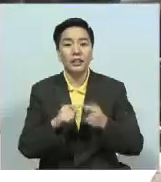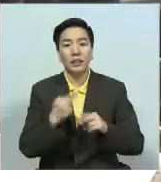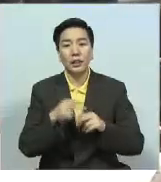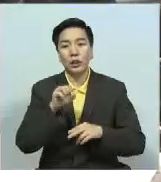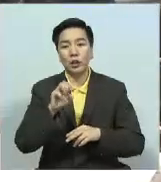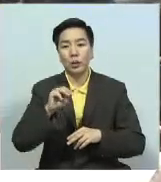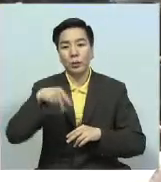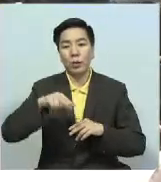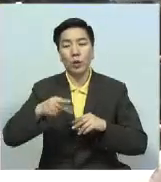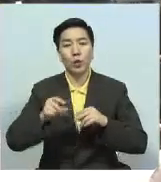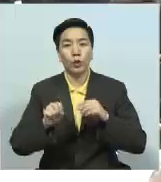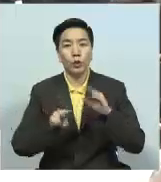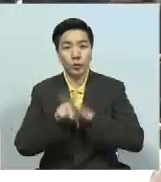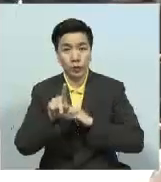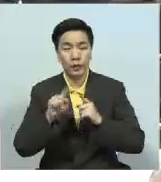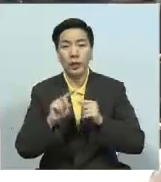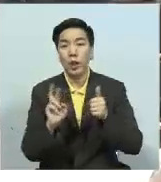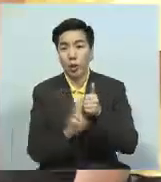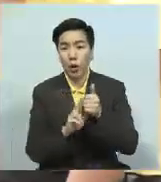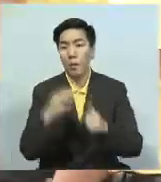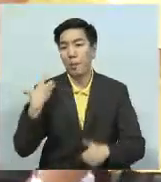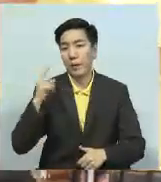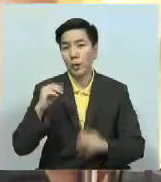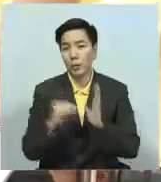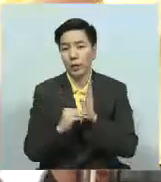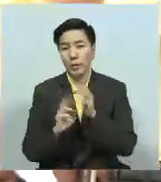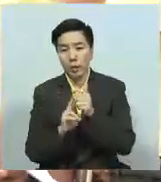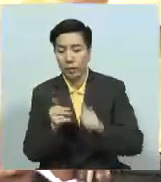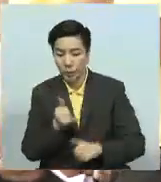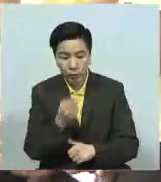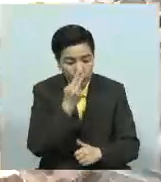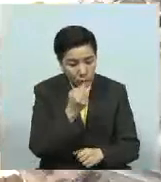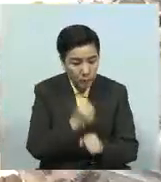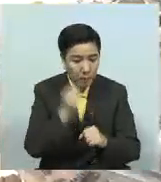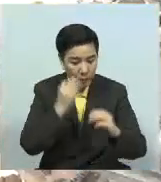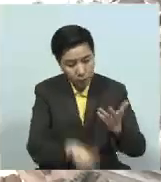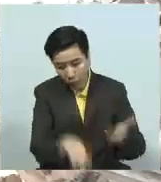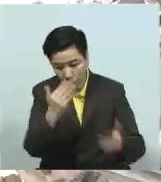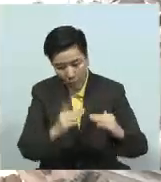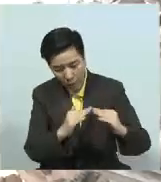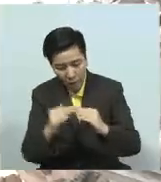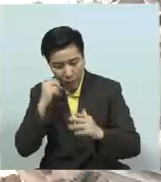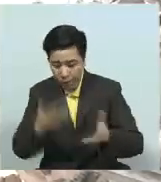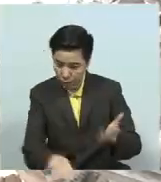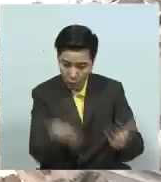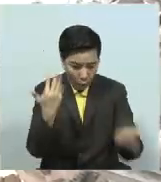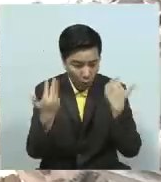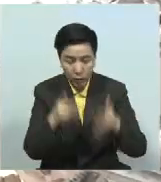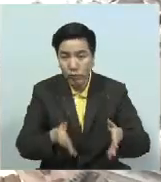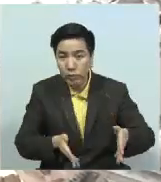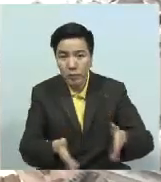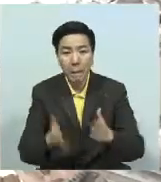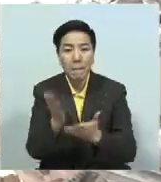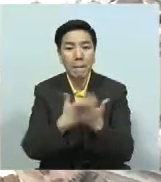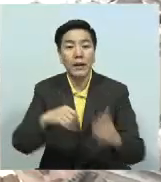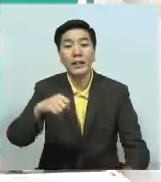นายสมพงษ์เวียงแก้วรองปลัดกรุงเทพมหานครเข้าไปติดตามความคืบหน้าการรื้อถอนบ้านที่รุกล้ำลำคลองบริเวณ